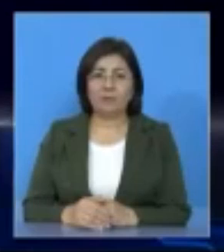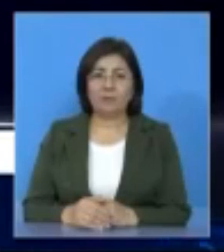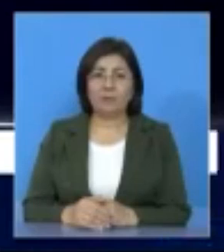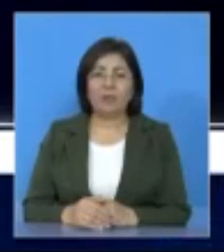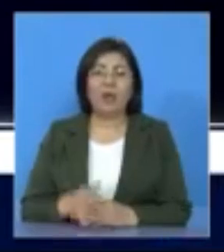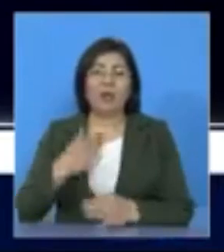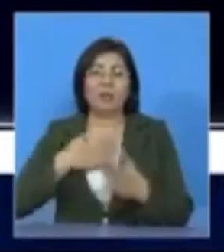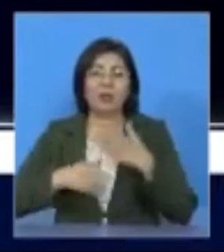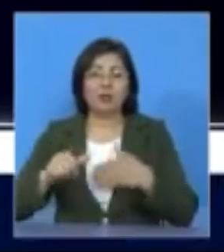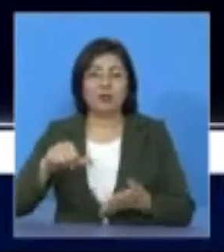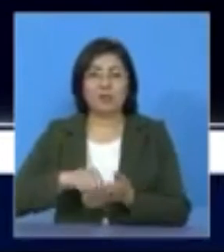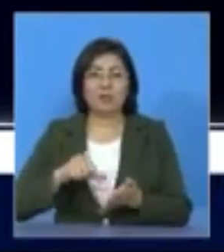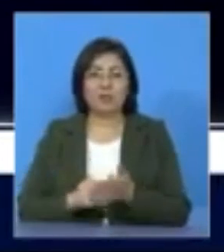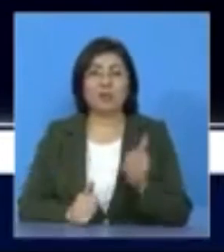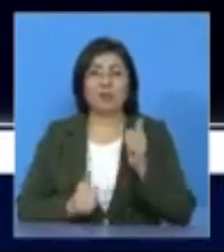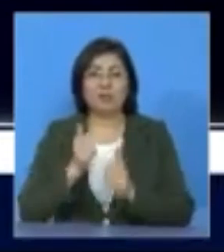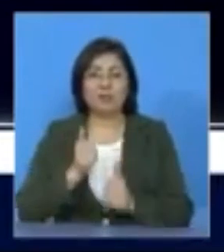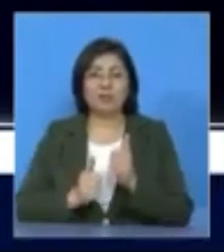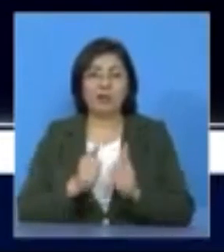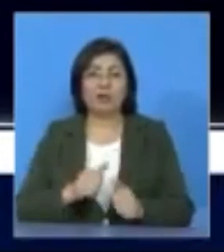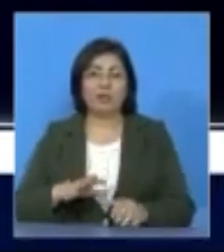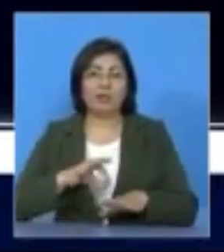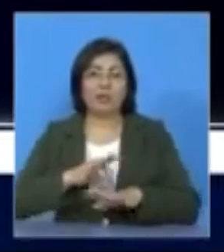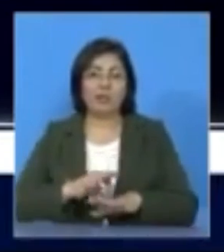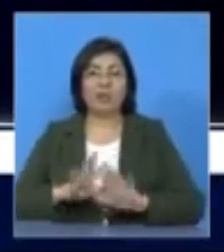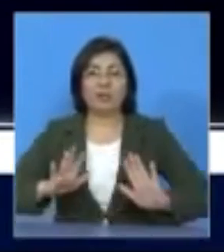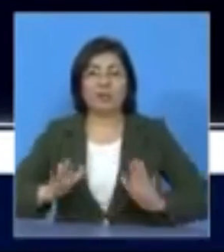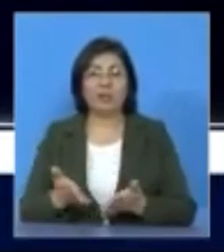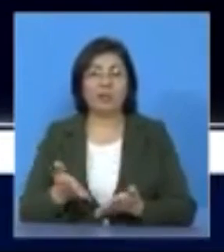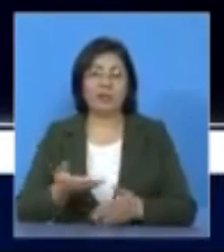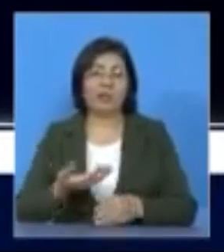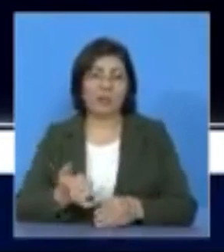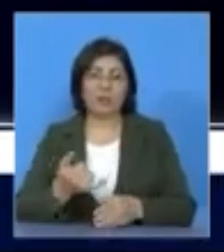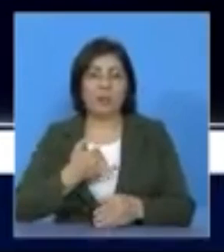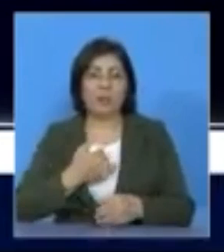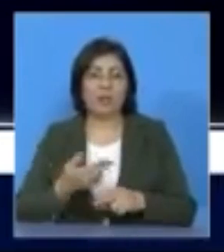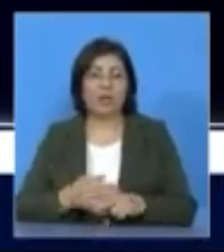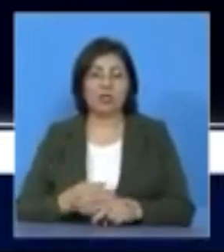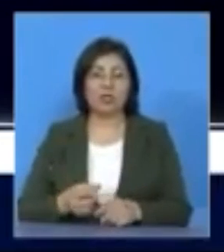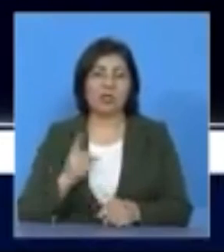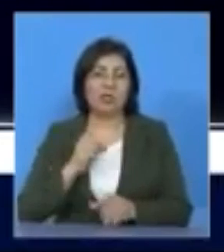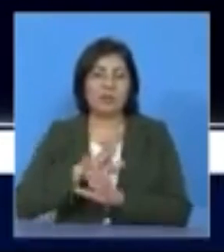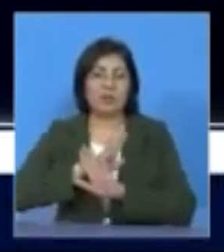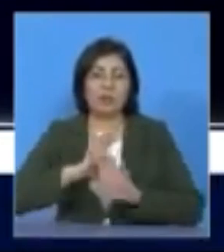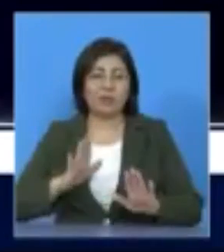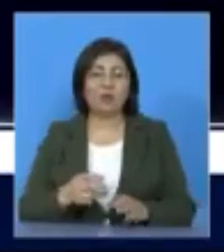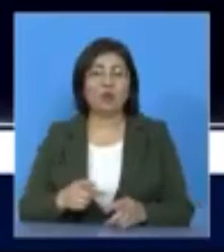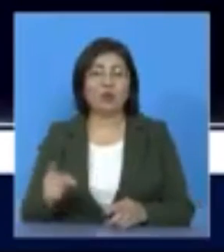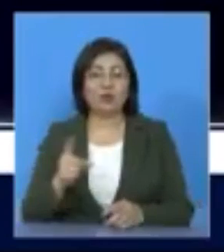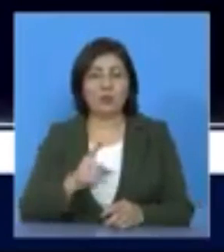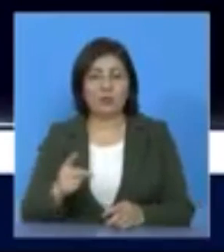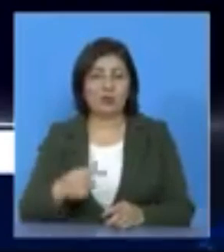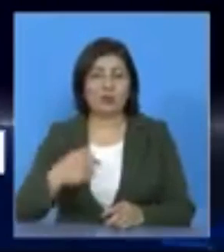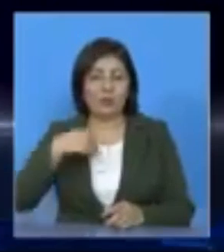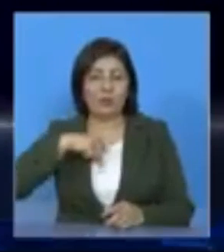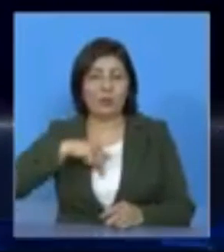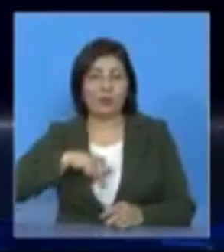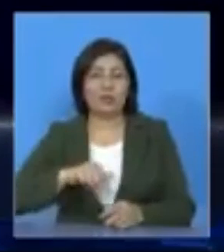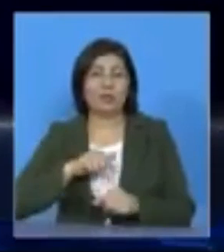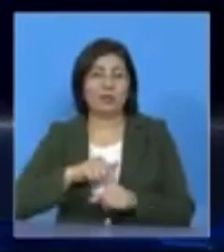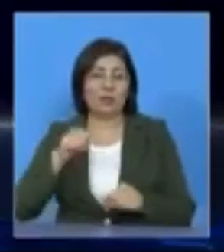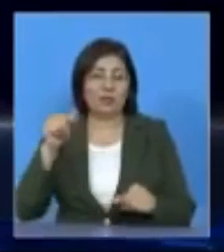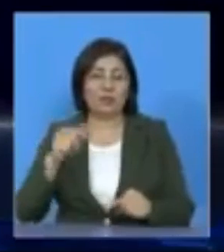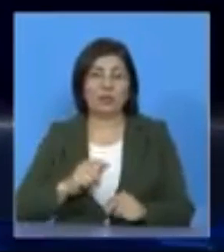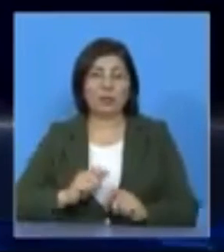Очень рада, что приняла участие в фестивале. Произошедшее событие для меня, конечно же, неожиданное. Но что сейчас творится у меня в душе, просто